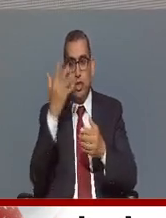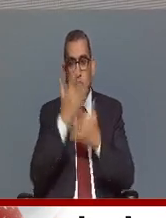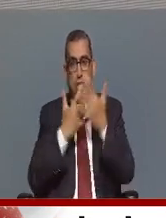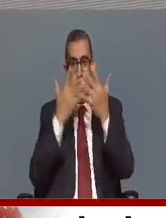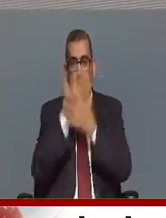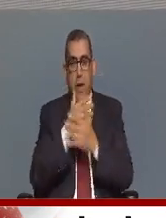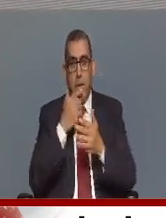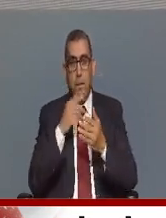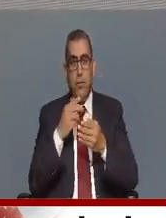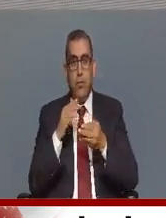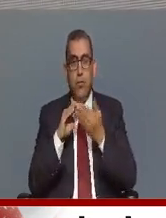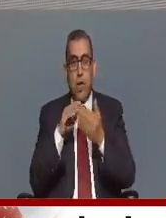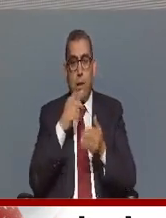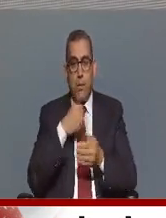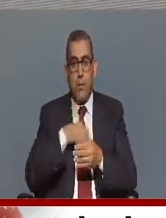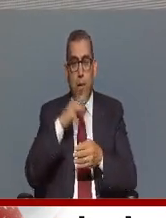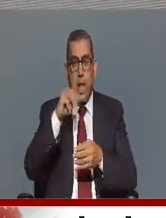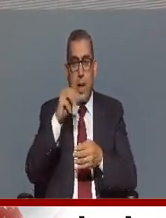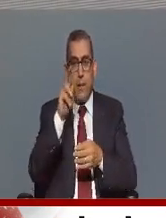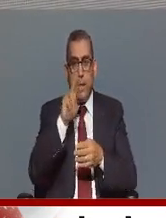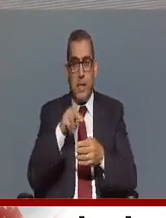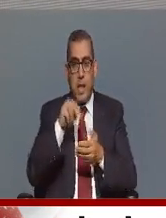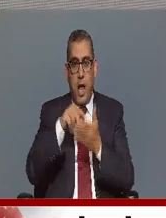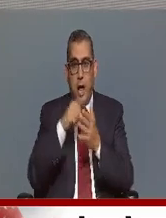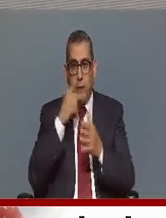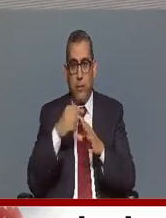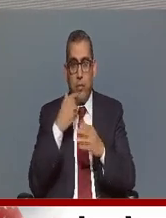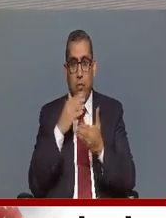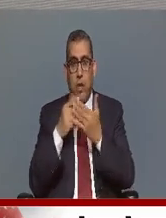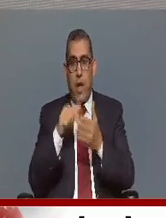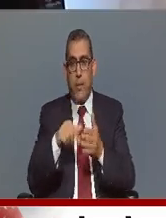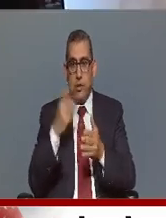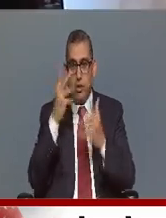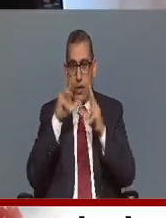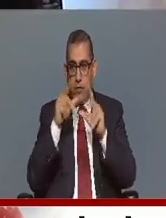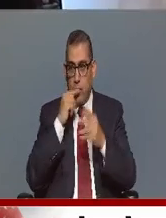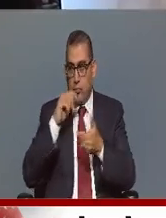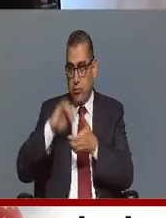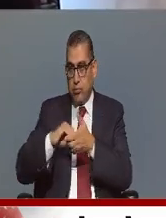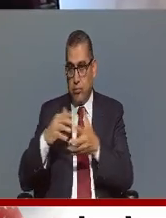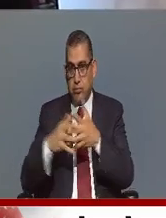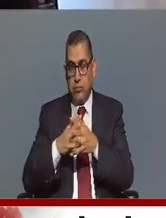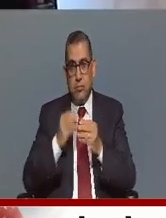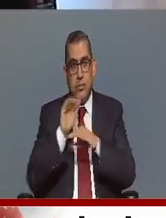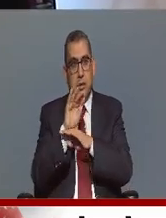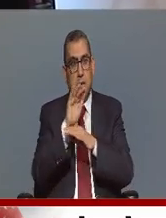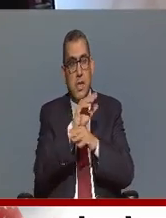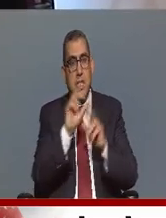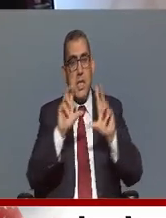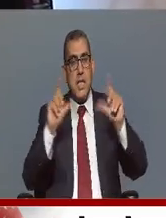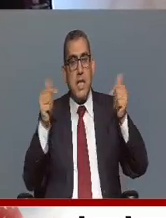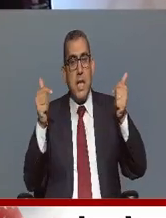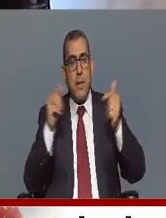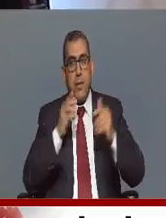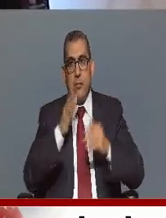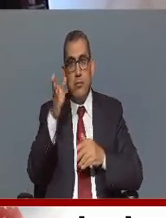للخدمات الإعلامية، وكان الهدف الأساسي بتاعه توصيل الخدمة السينمائية إلى